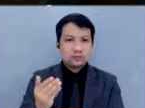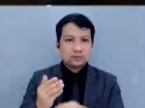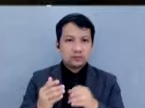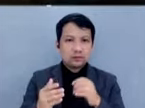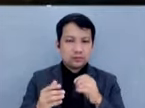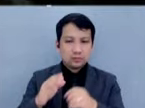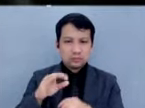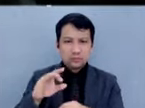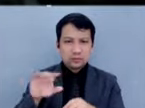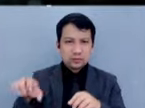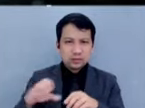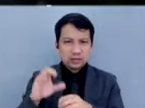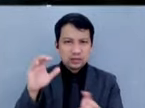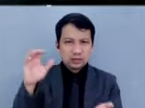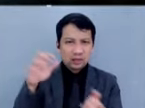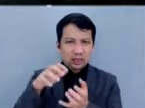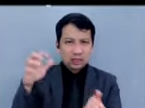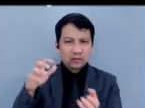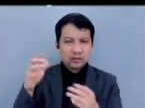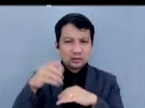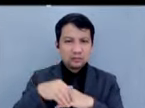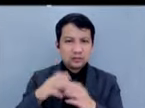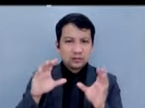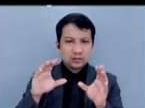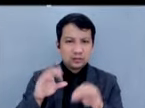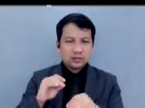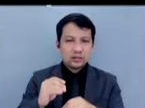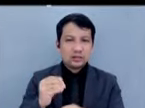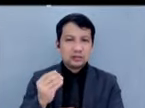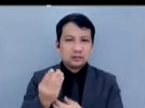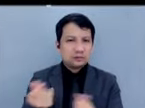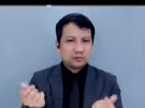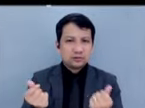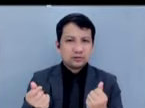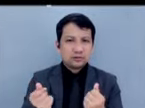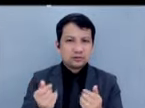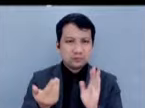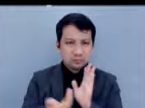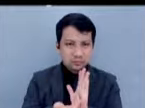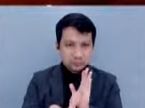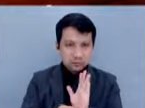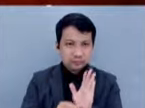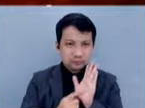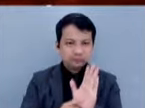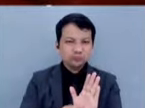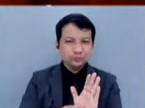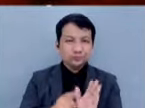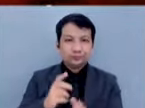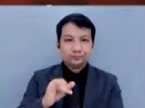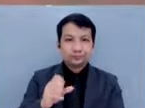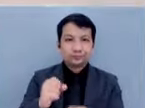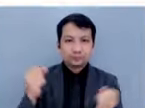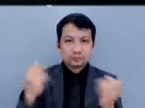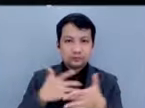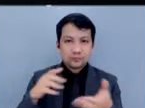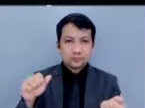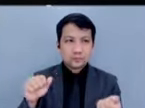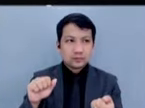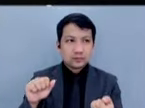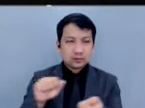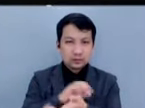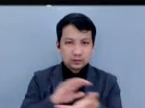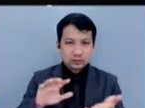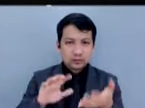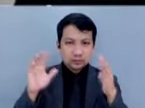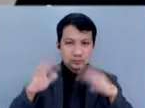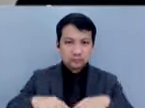ang araw kaya saglit itong nawawala. Wala ring pruweba na signos ito ng katapusan ng mundo. At